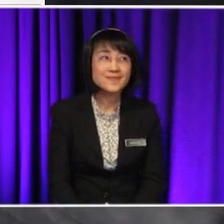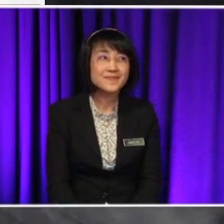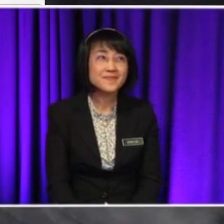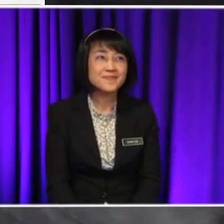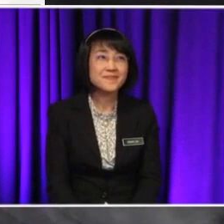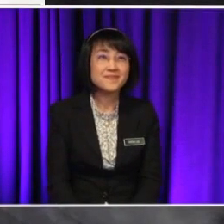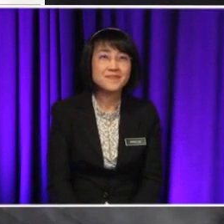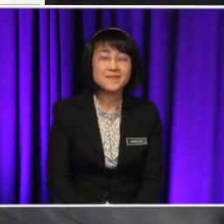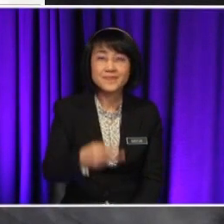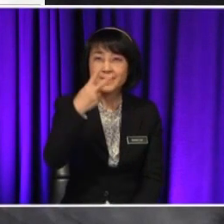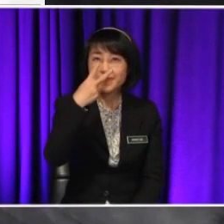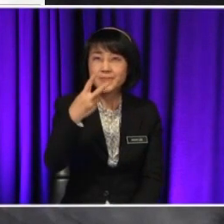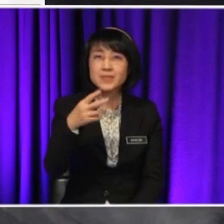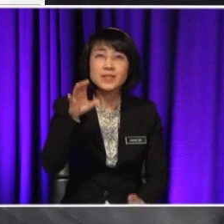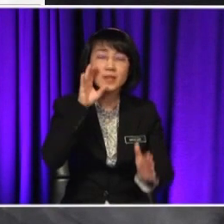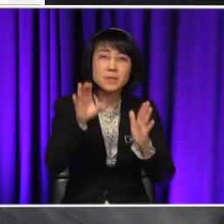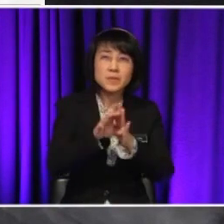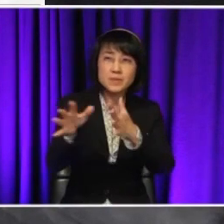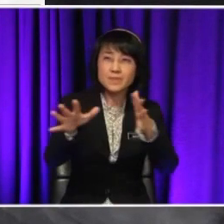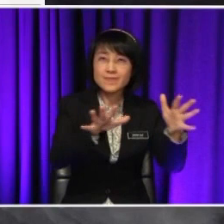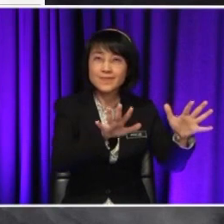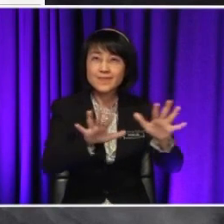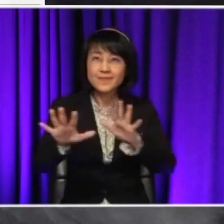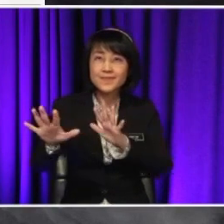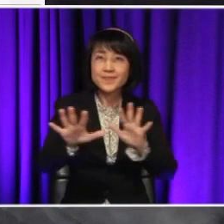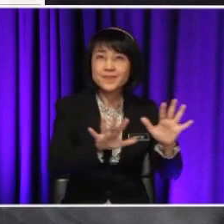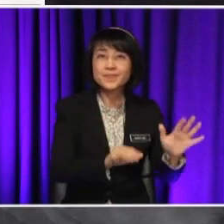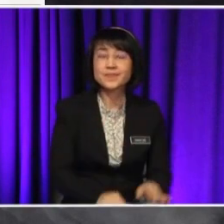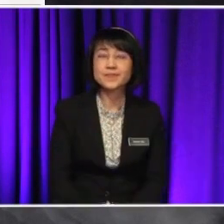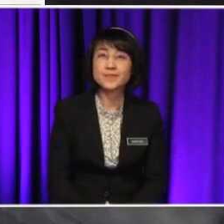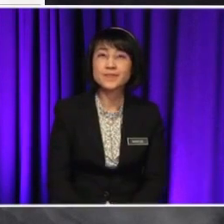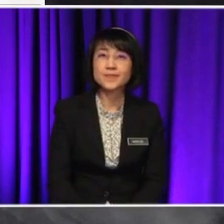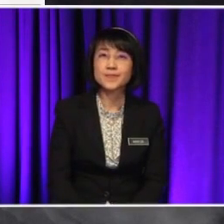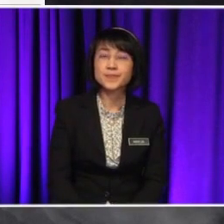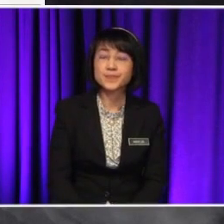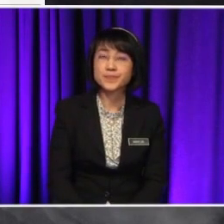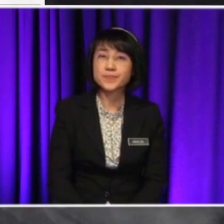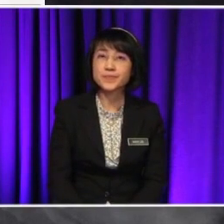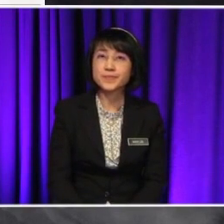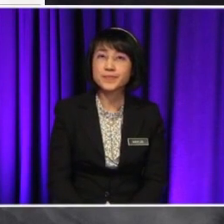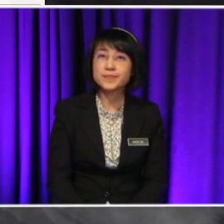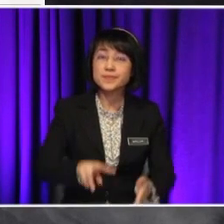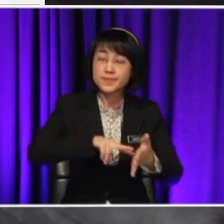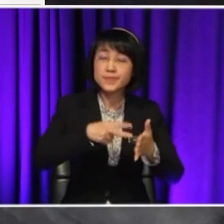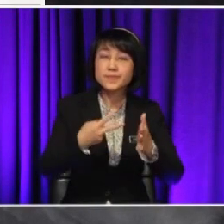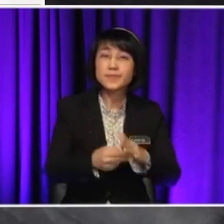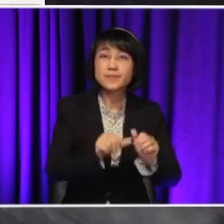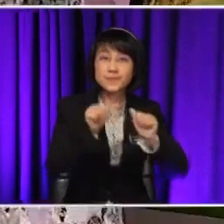ni macam ada ruang dalam, ke depan, tetapi dia adalah dalam satu satah yang rata. Okey, itu maksudnya aliran seni.